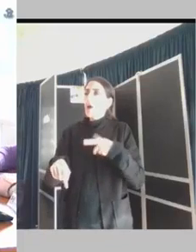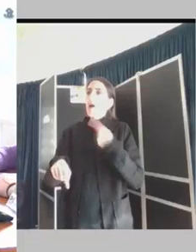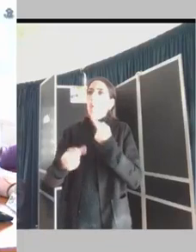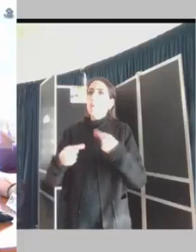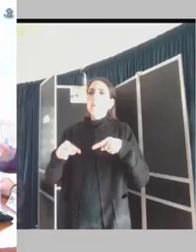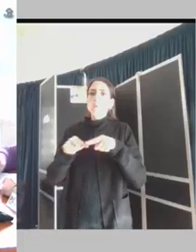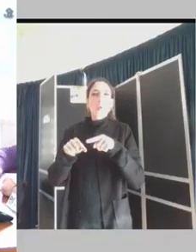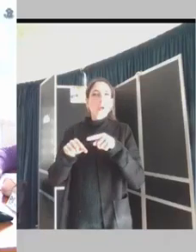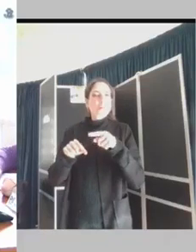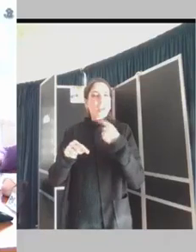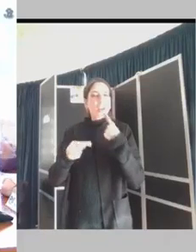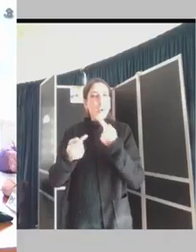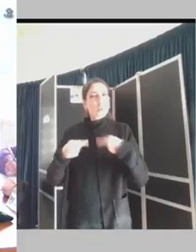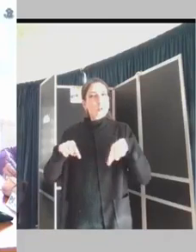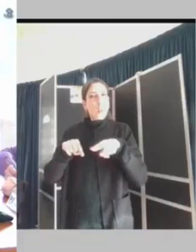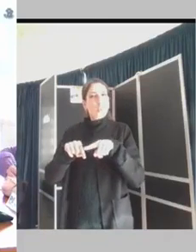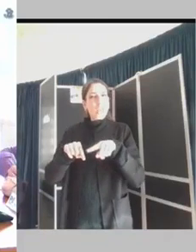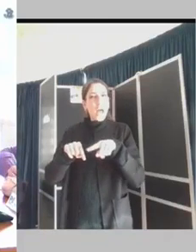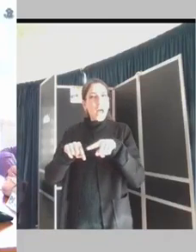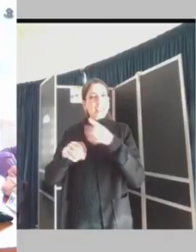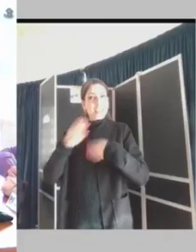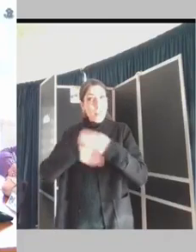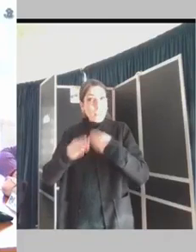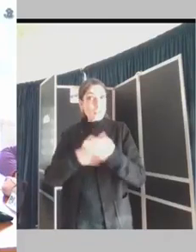persone che ci hanno seguito da Facebook.